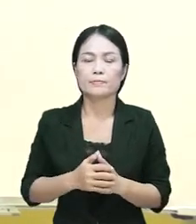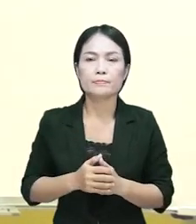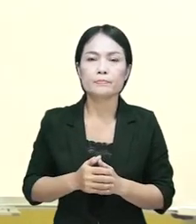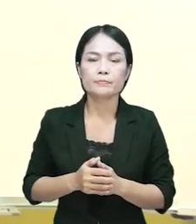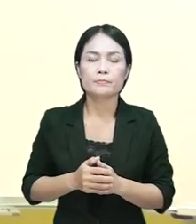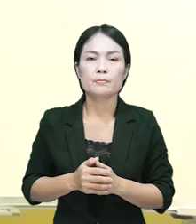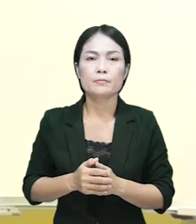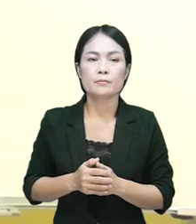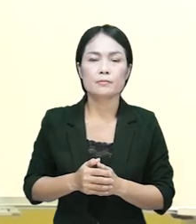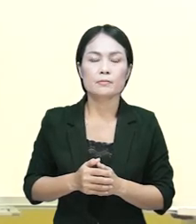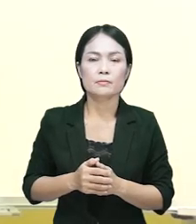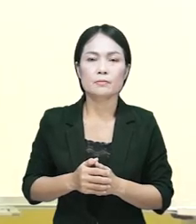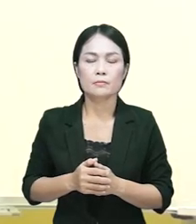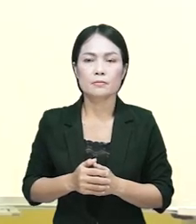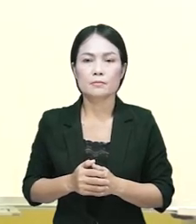ចា